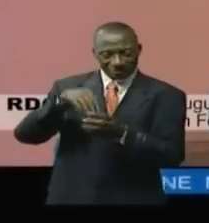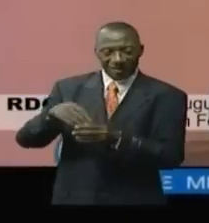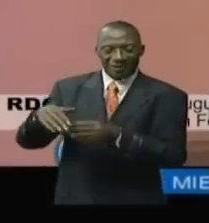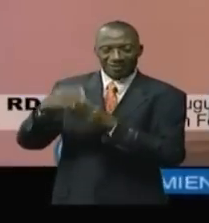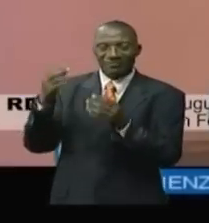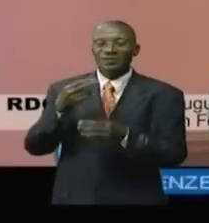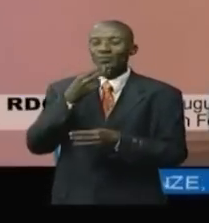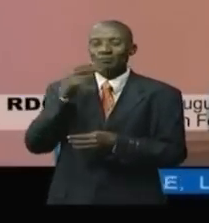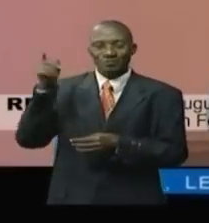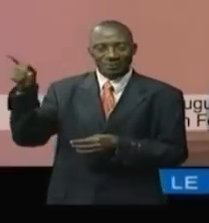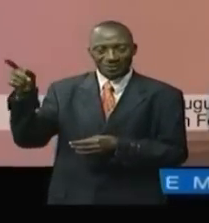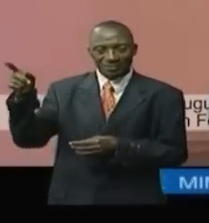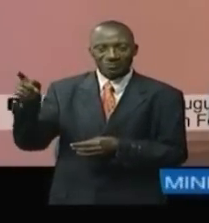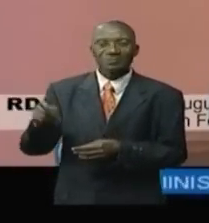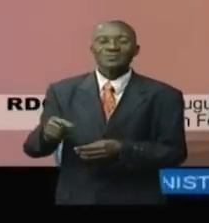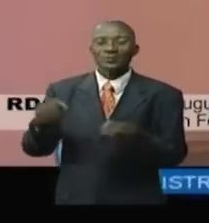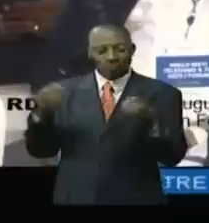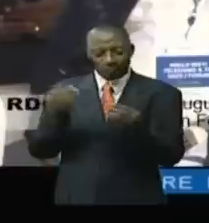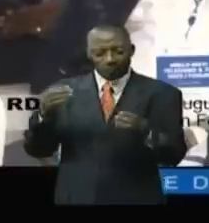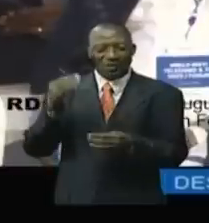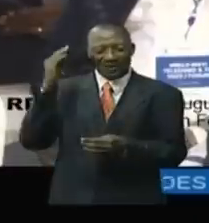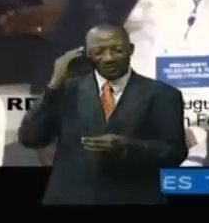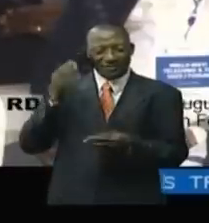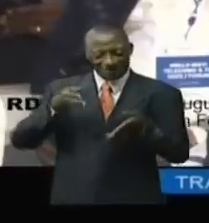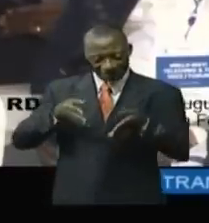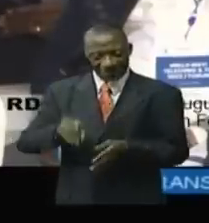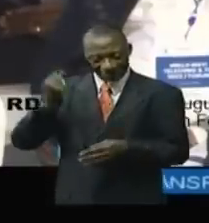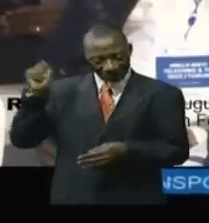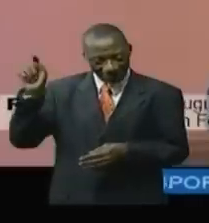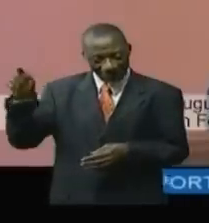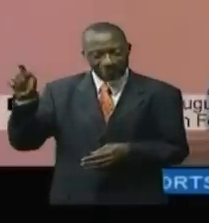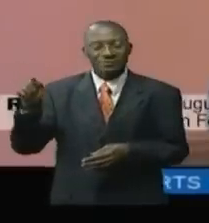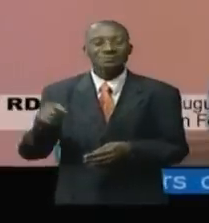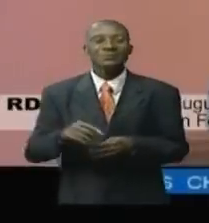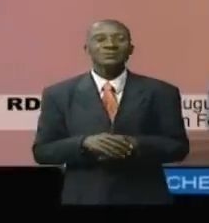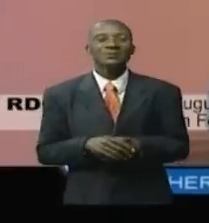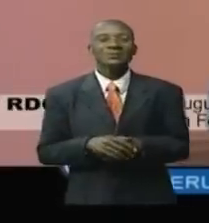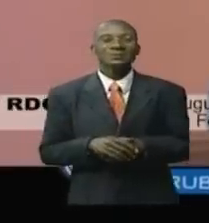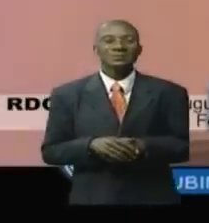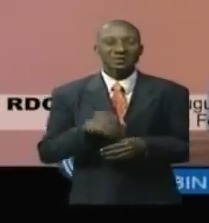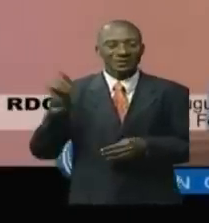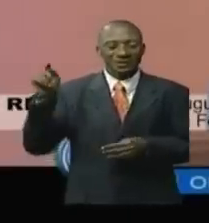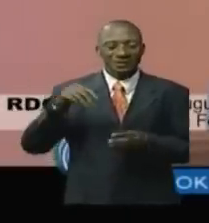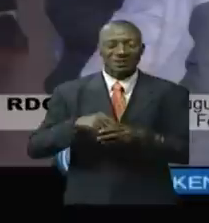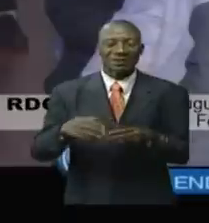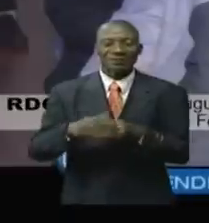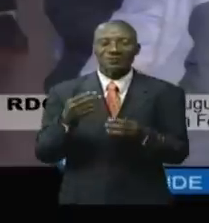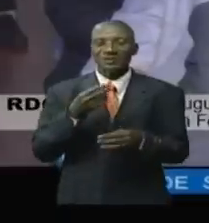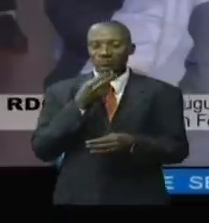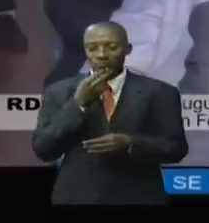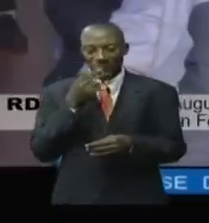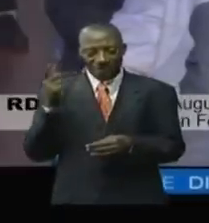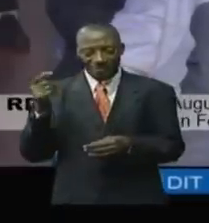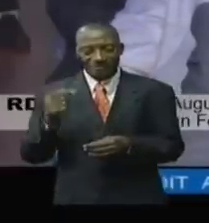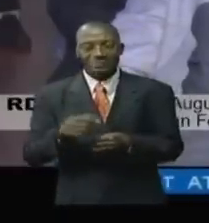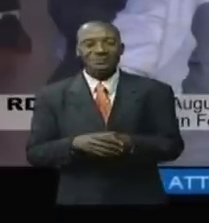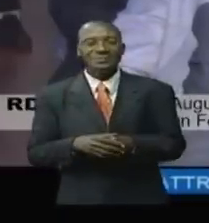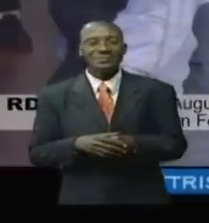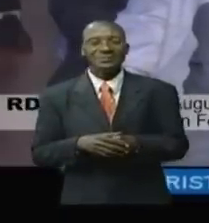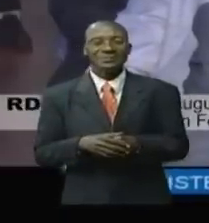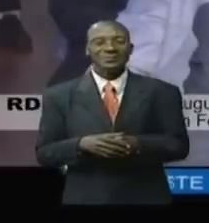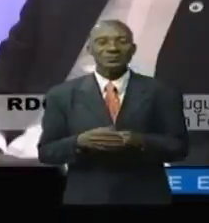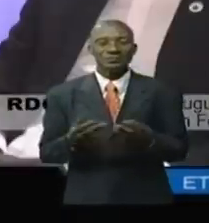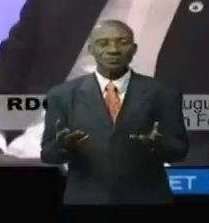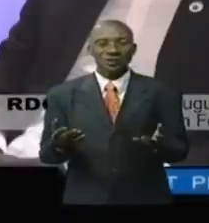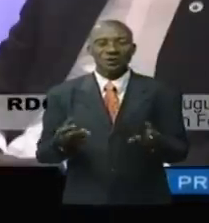les perspectives d'avenir du marché des télécommunications et des technologies de l'information et de la communication après la publication de la loi